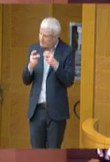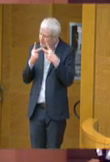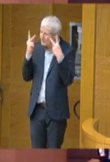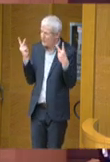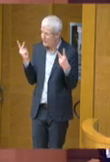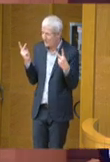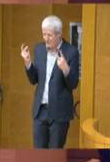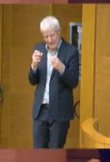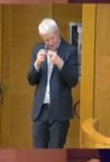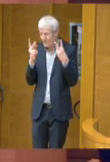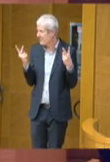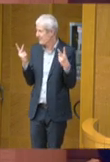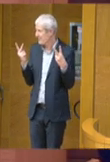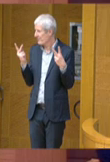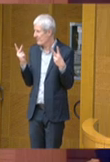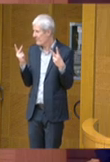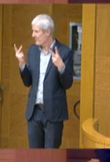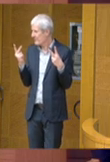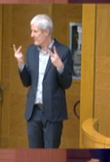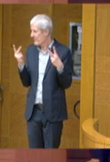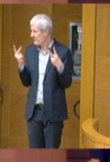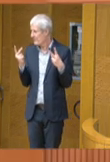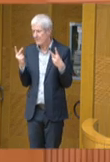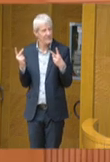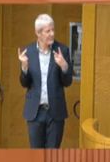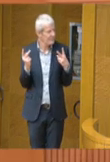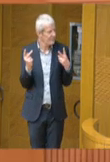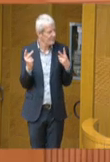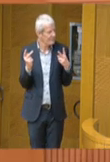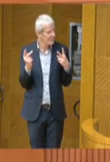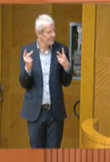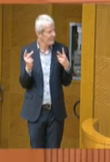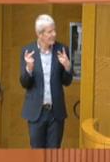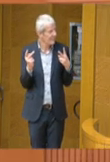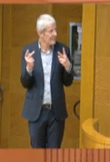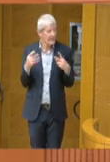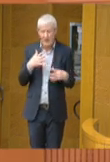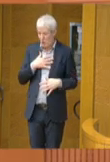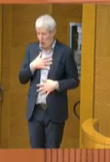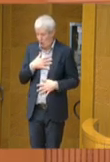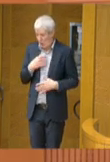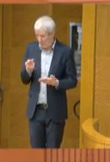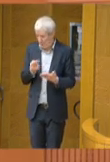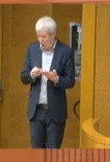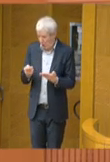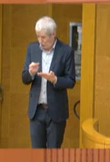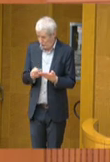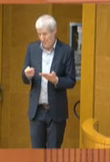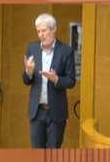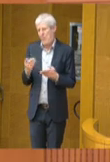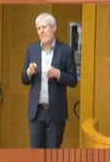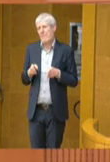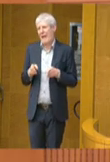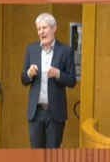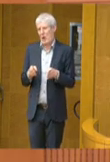Buongiorno. Ecco qui. Allora, il nostro progetto è innanzitutto un